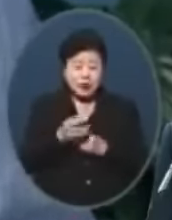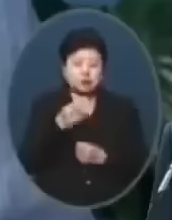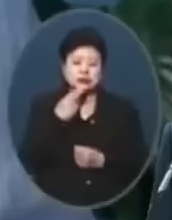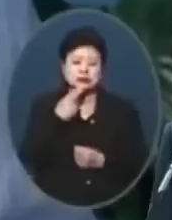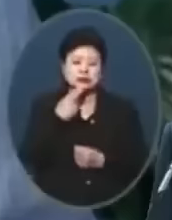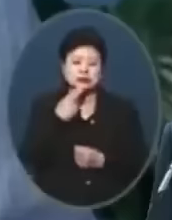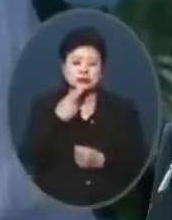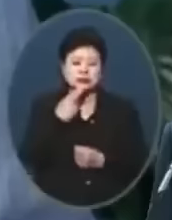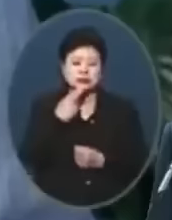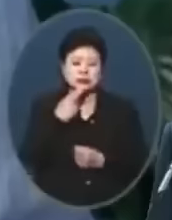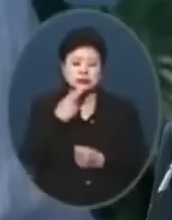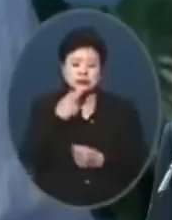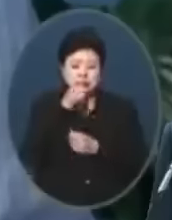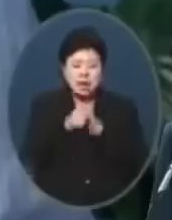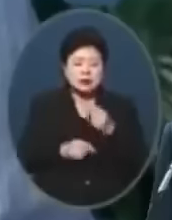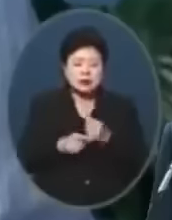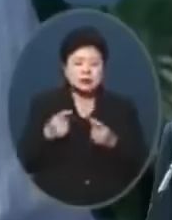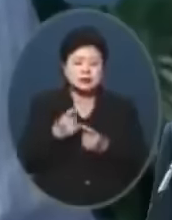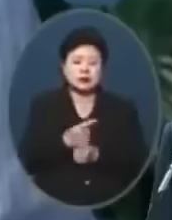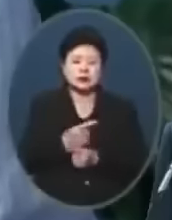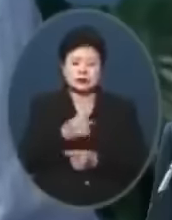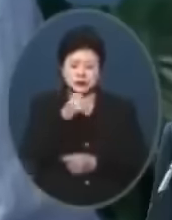없습니다. 하나님이 다 그걸 변화시키는 것입니다.